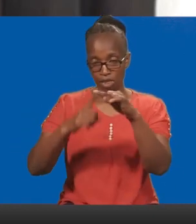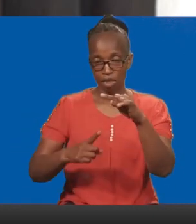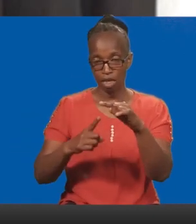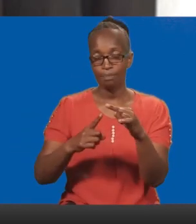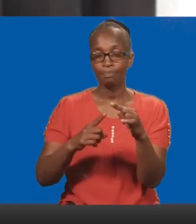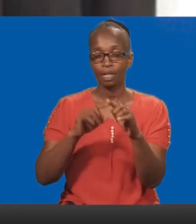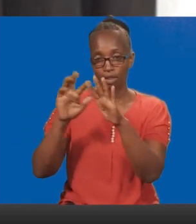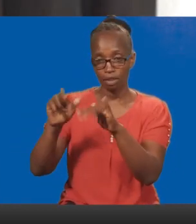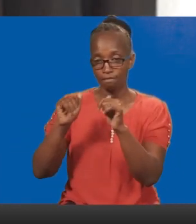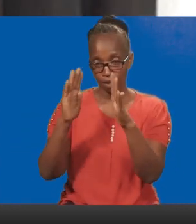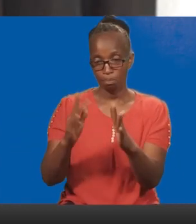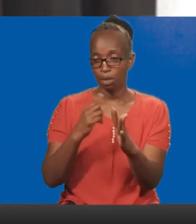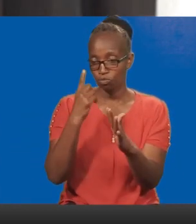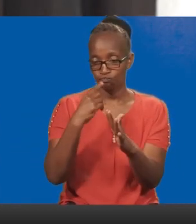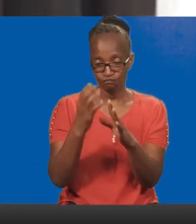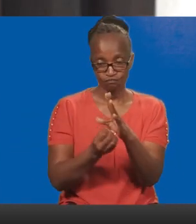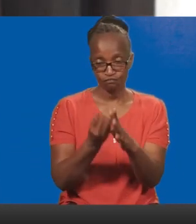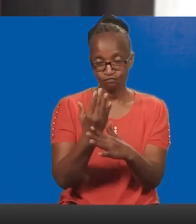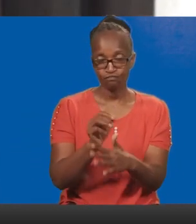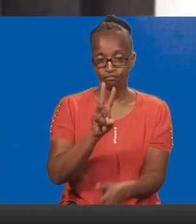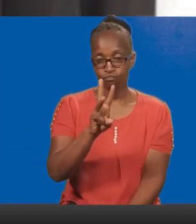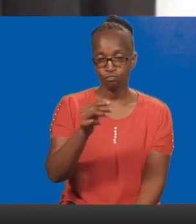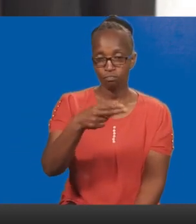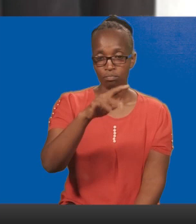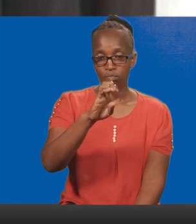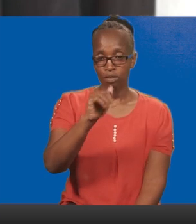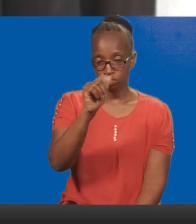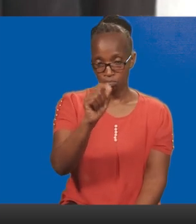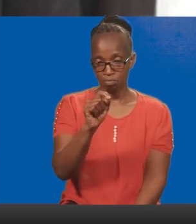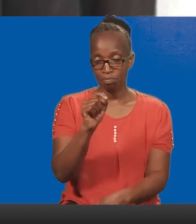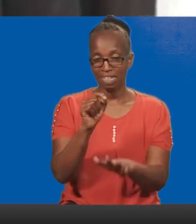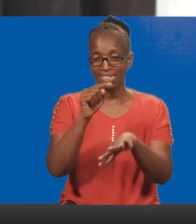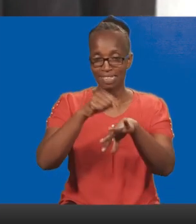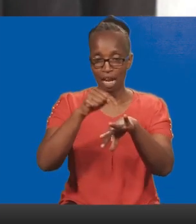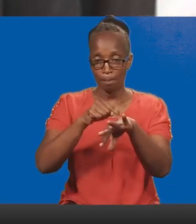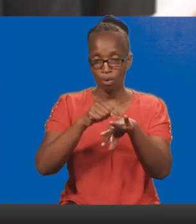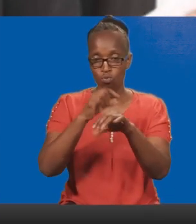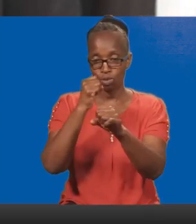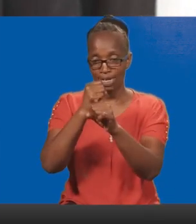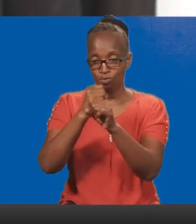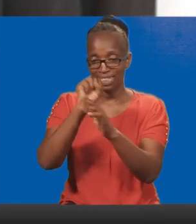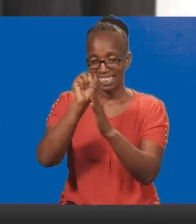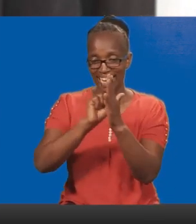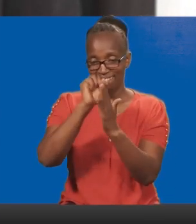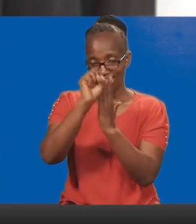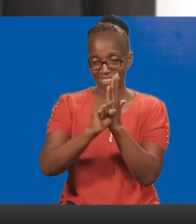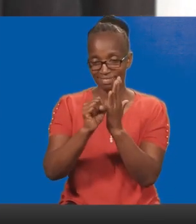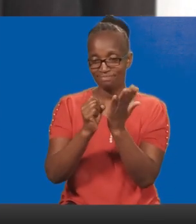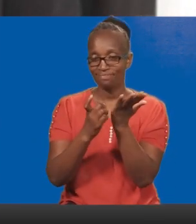mwaka huu vile v kwa sababu wakim wa ngano wakim wa bale tukifika mahali ya